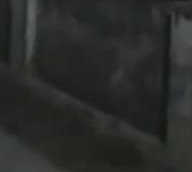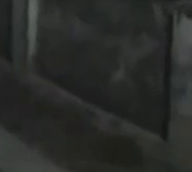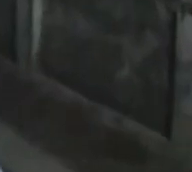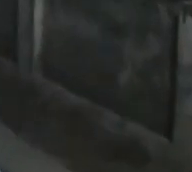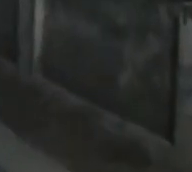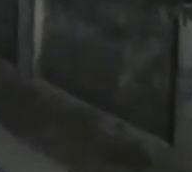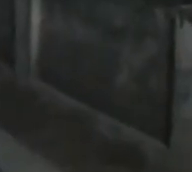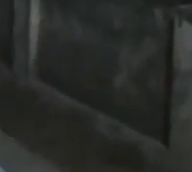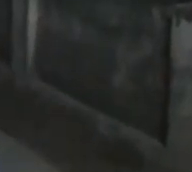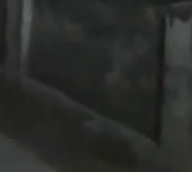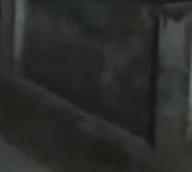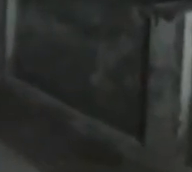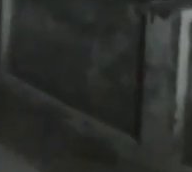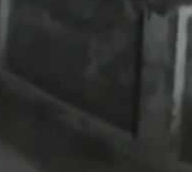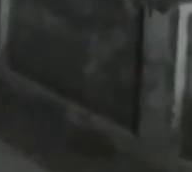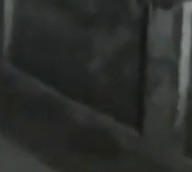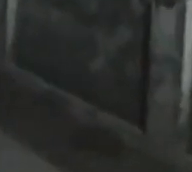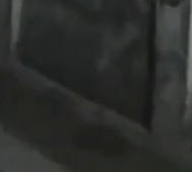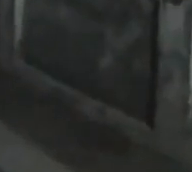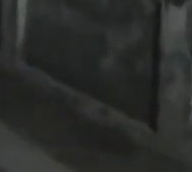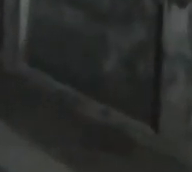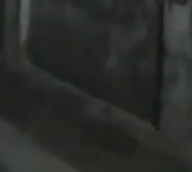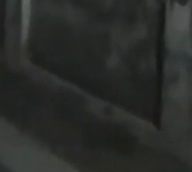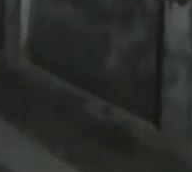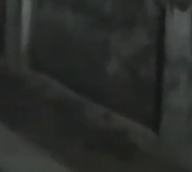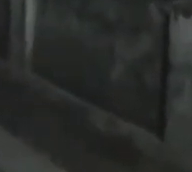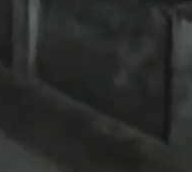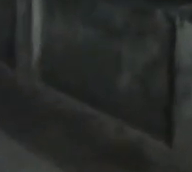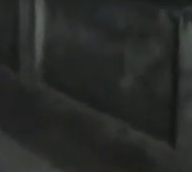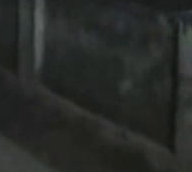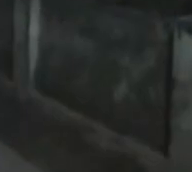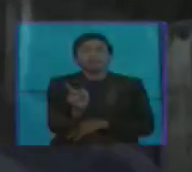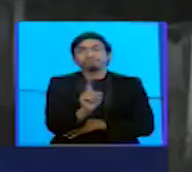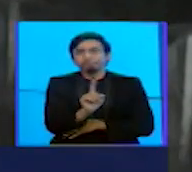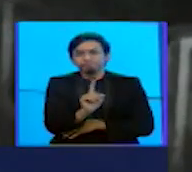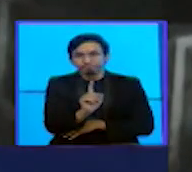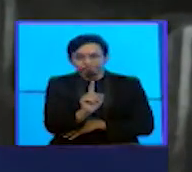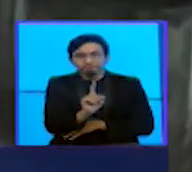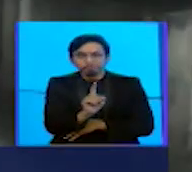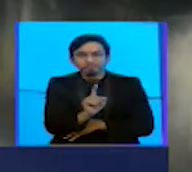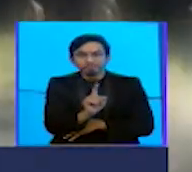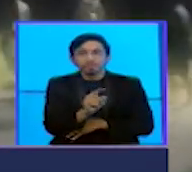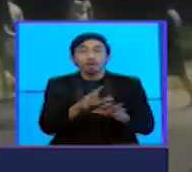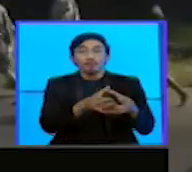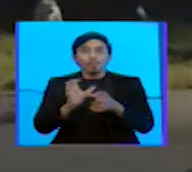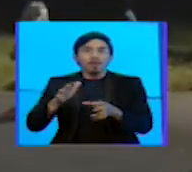Sebenarnya hampir saja sih saya kena mas di paha itu mas naik sepeda motor dan juga tidak menutup kemungkinan